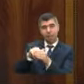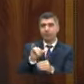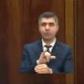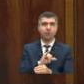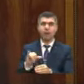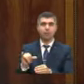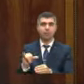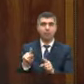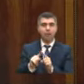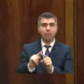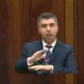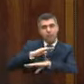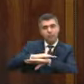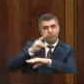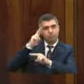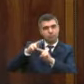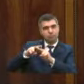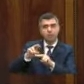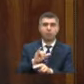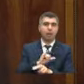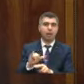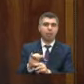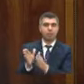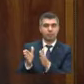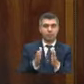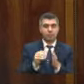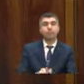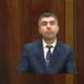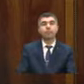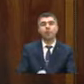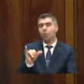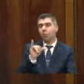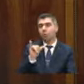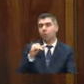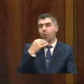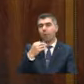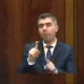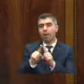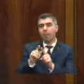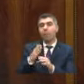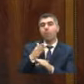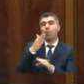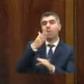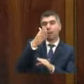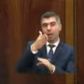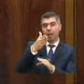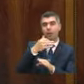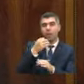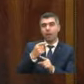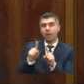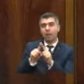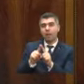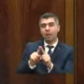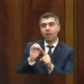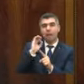عدم الإطمئنان لها كثيرا. كيف إذن سنبرر للأجيال المقبلة التحلل من المواقف